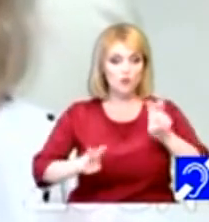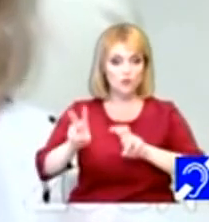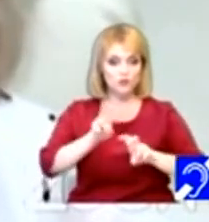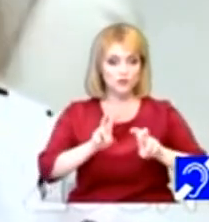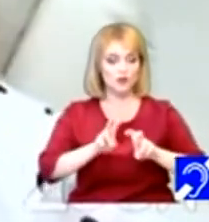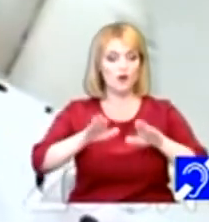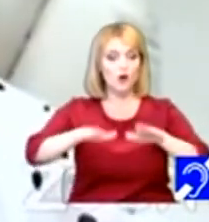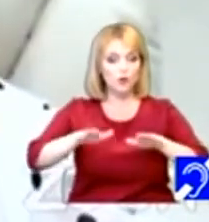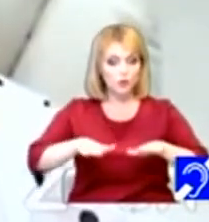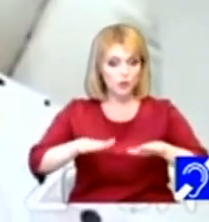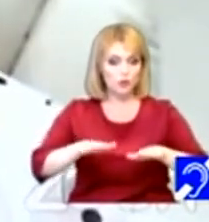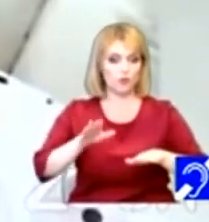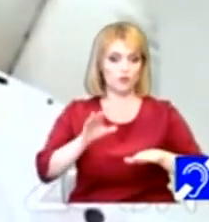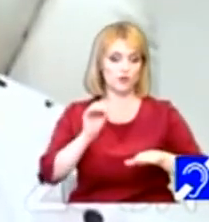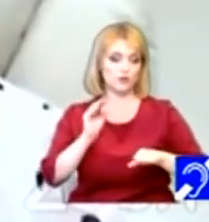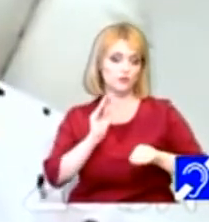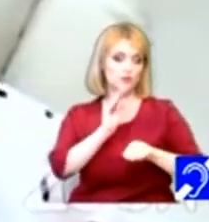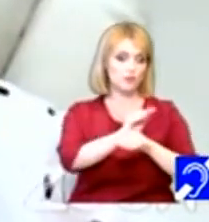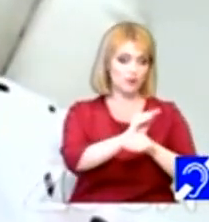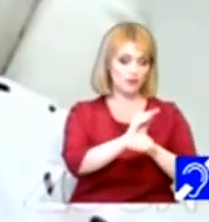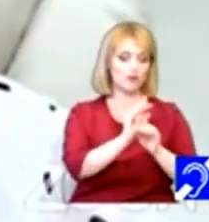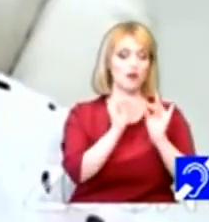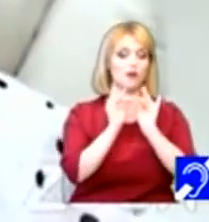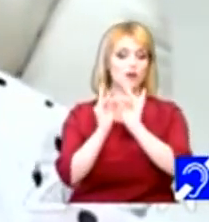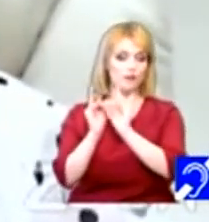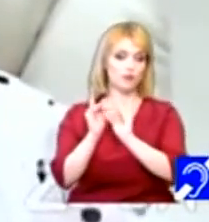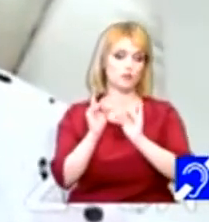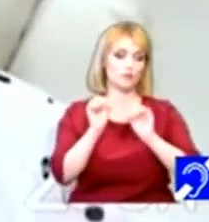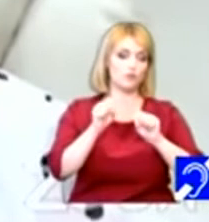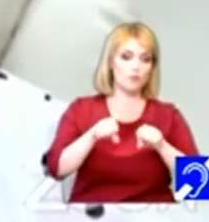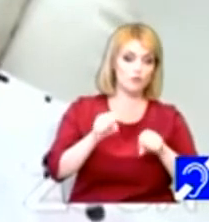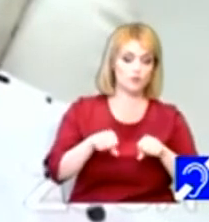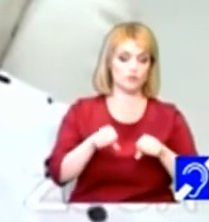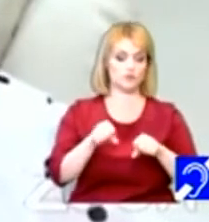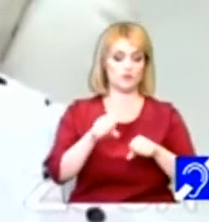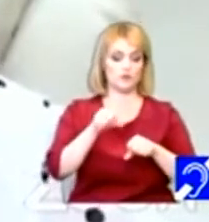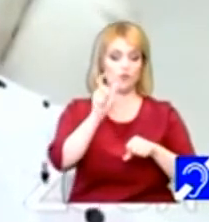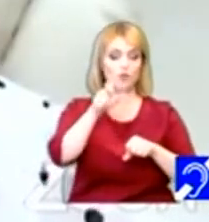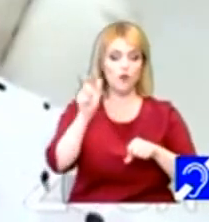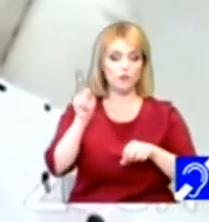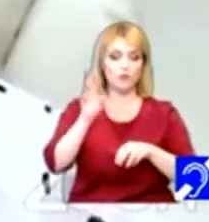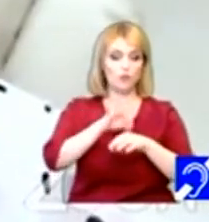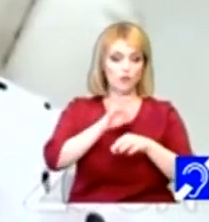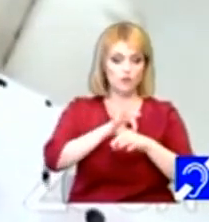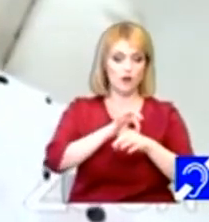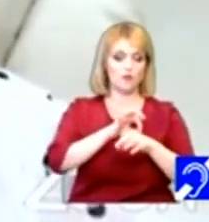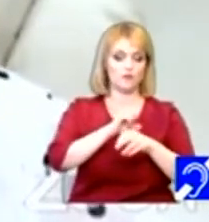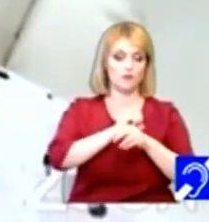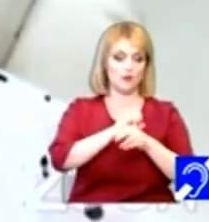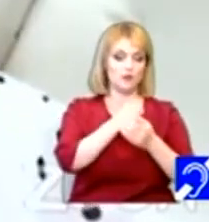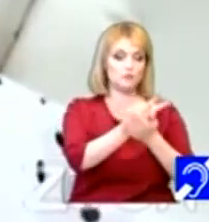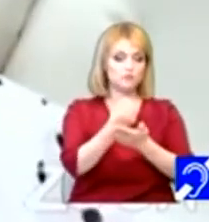a spațiilor și a paturilor suplimentare de spitalizare, ținând cont că vine și perioada rece a